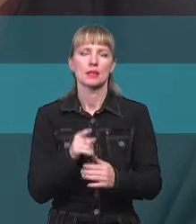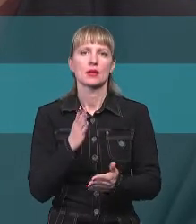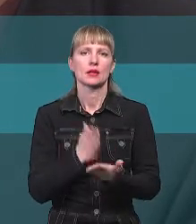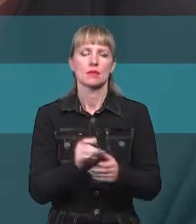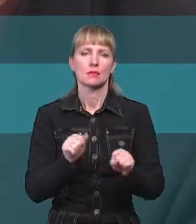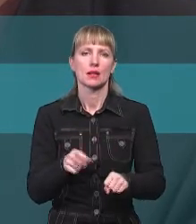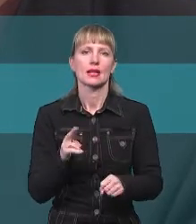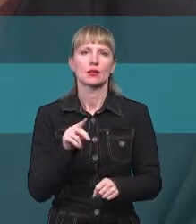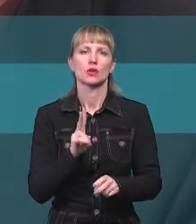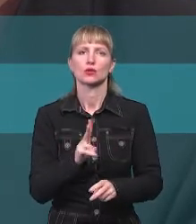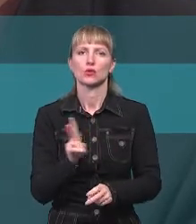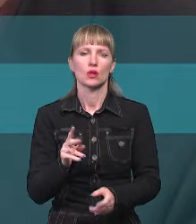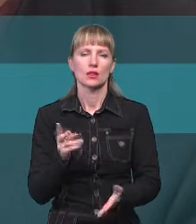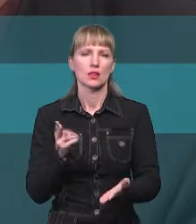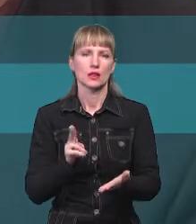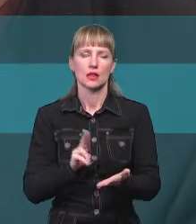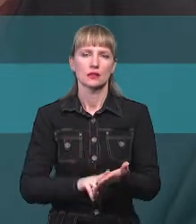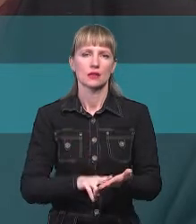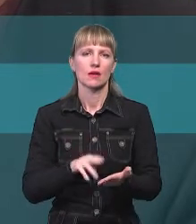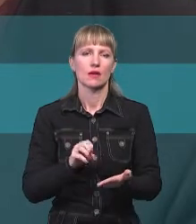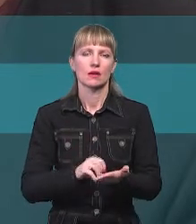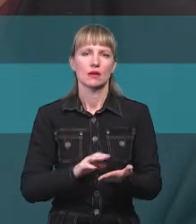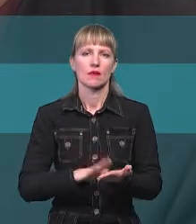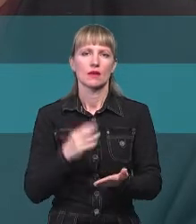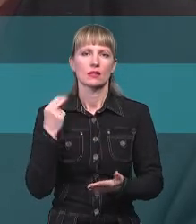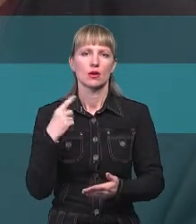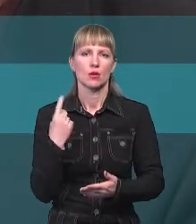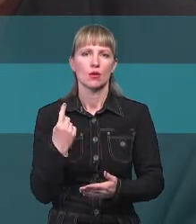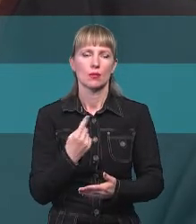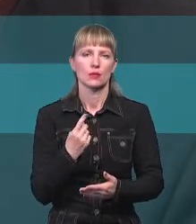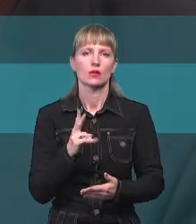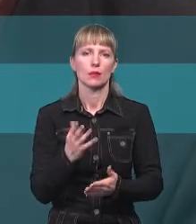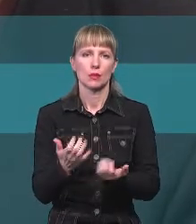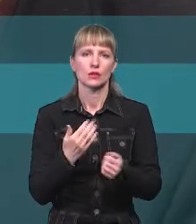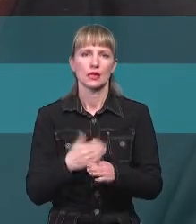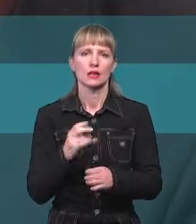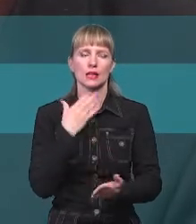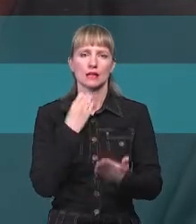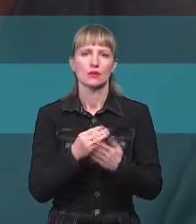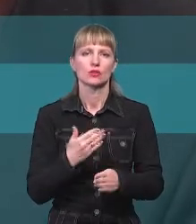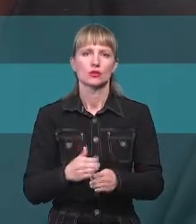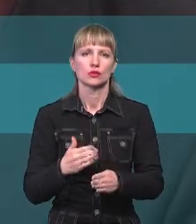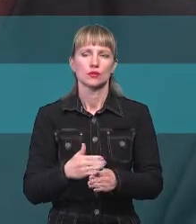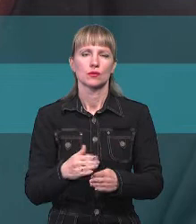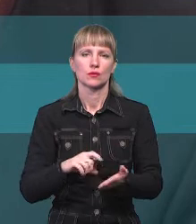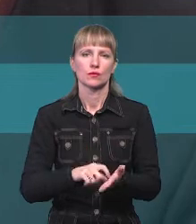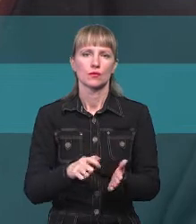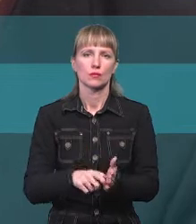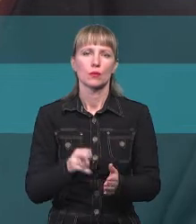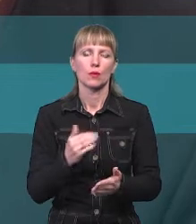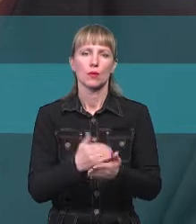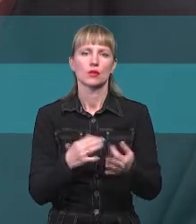навіть для тих, хто не зареєстрований в Запорізькій області, отримати кредит на власне житло. По програмі доступного